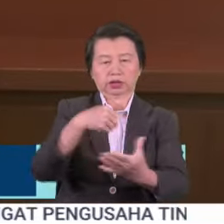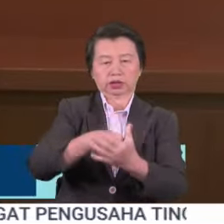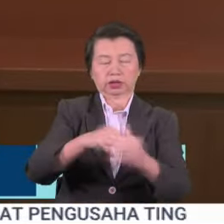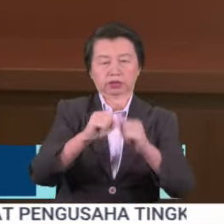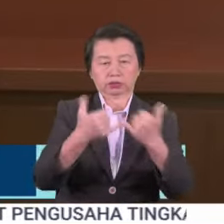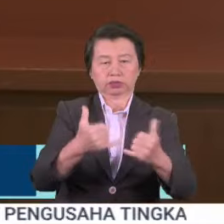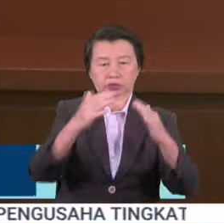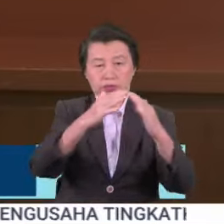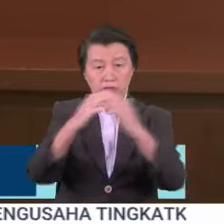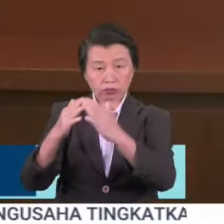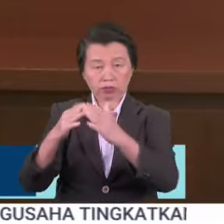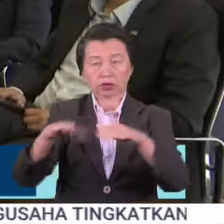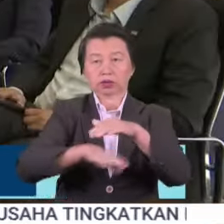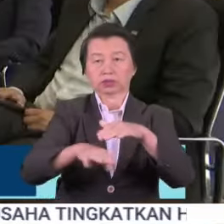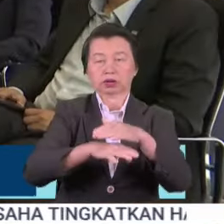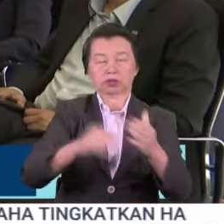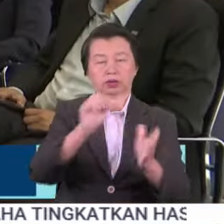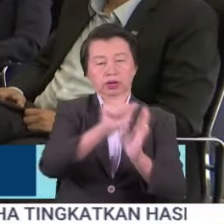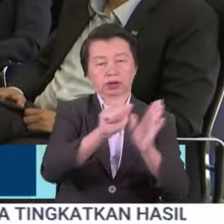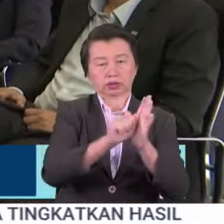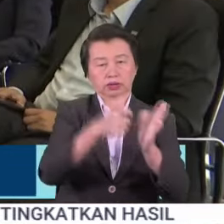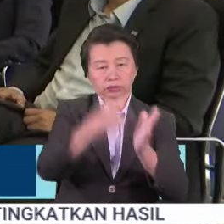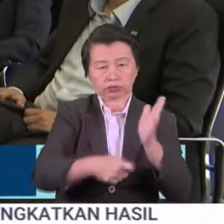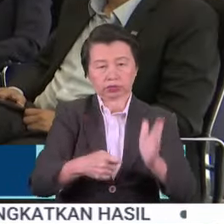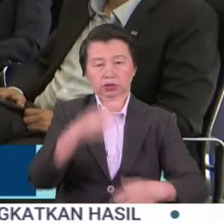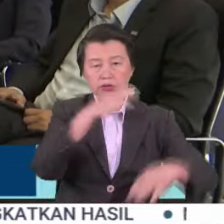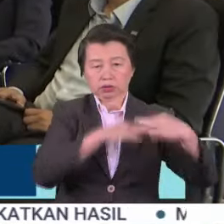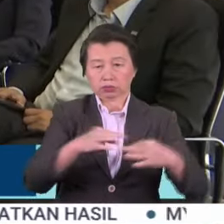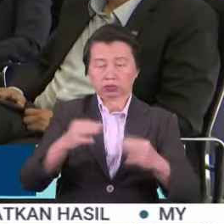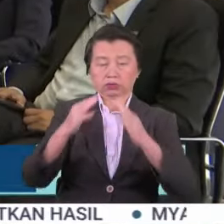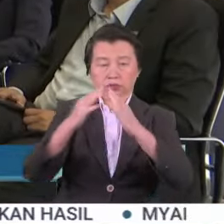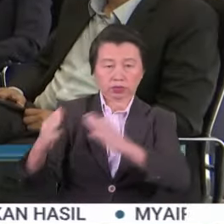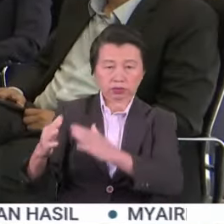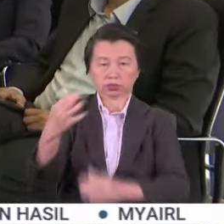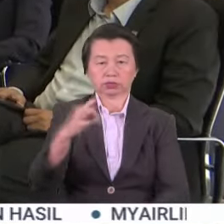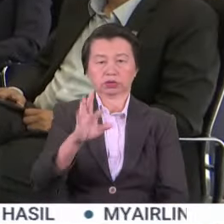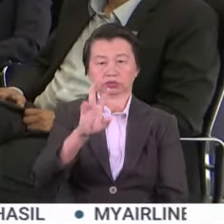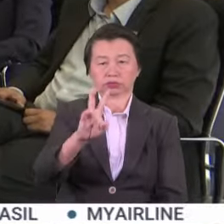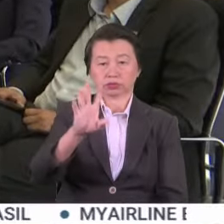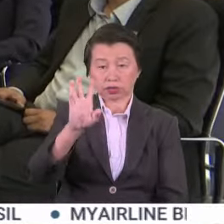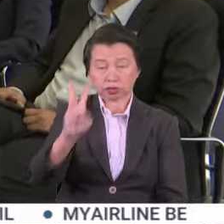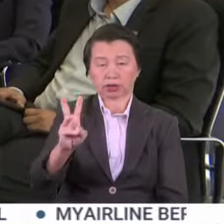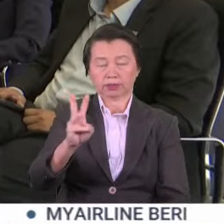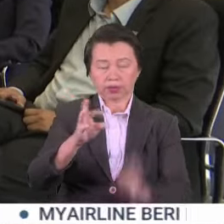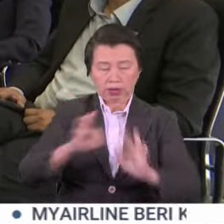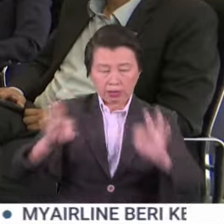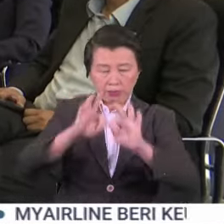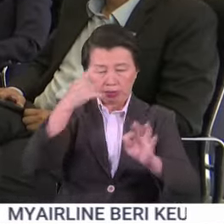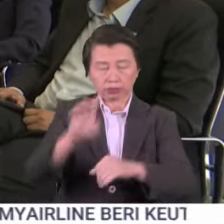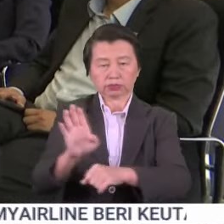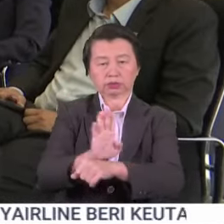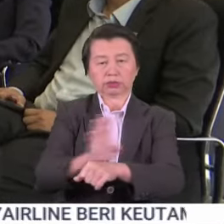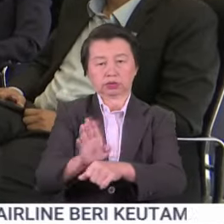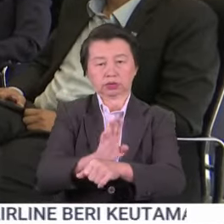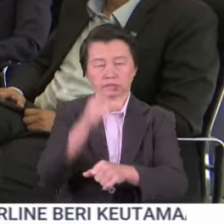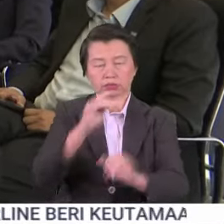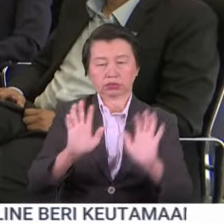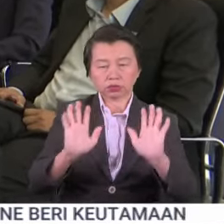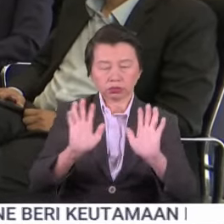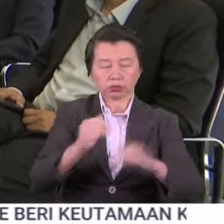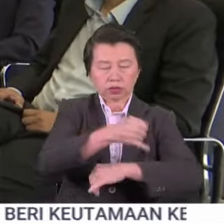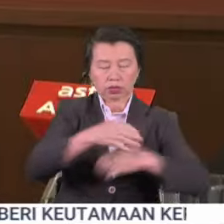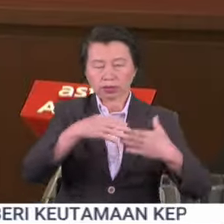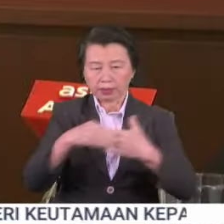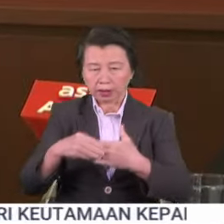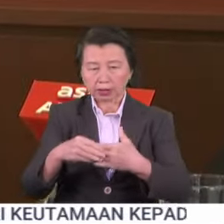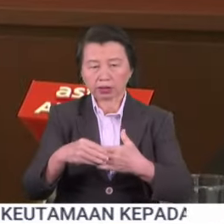syarikat hartanah di bawah Akta Cukai Keuntungan Harta Tanah 1976. Adalah penting bagi perniagaan untuk menunggu garis